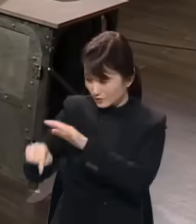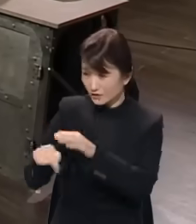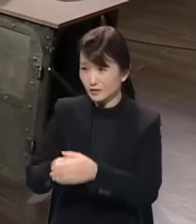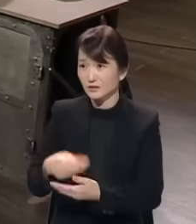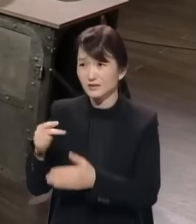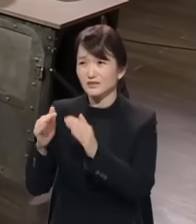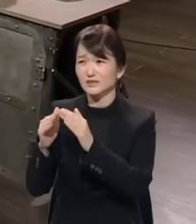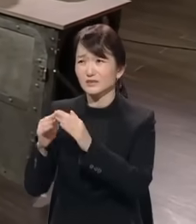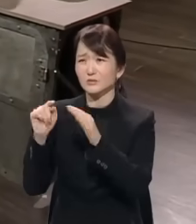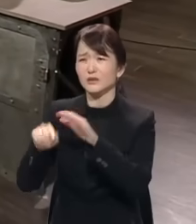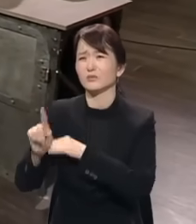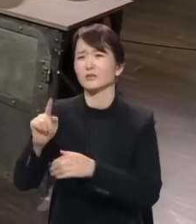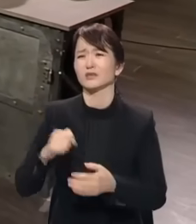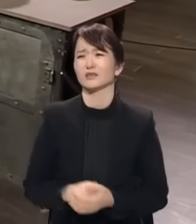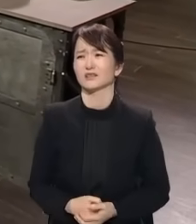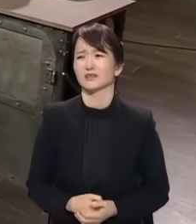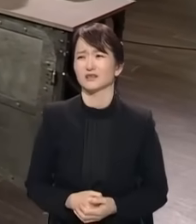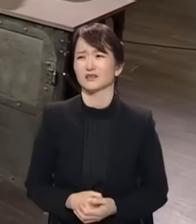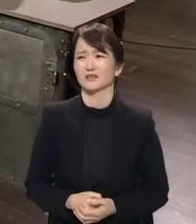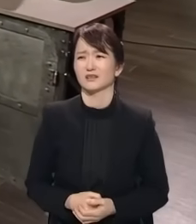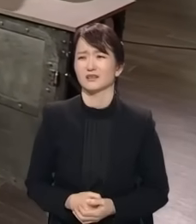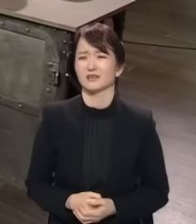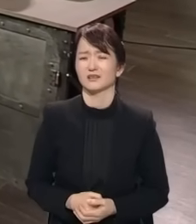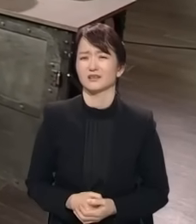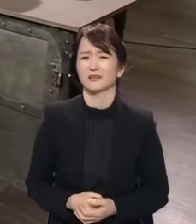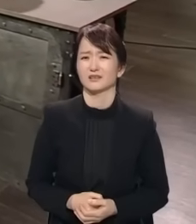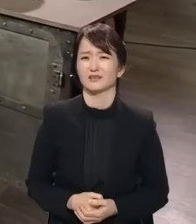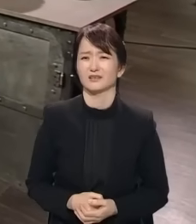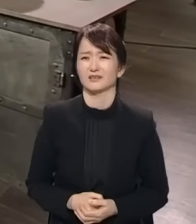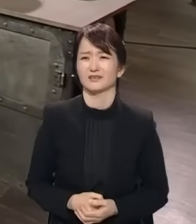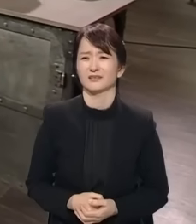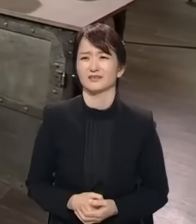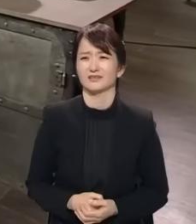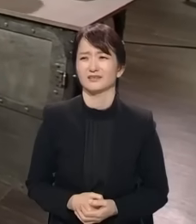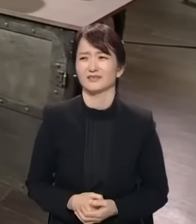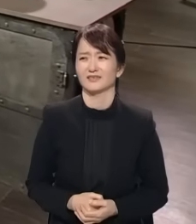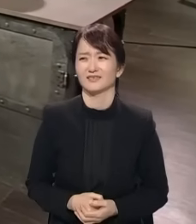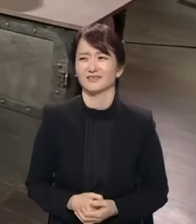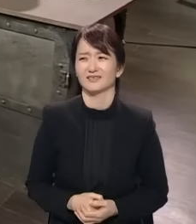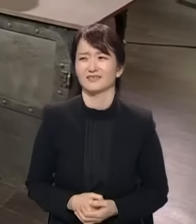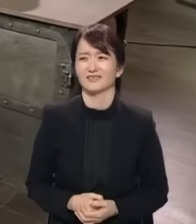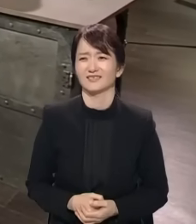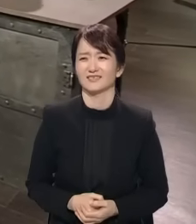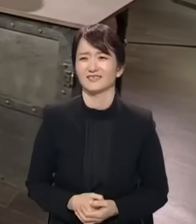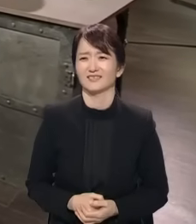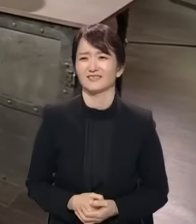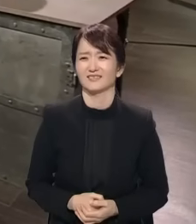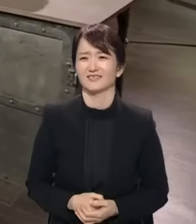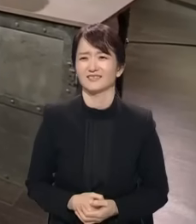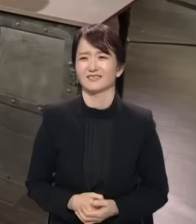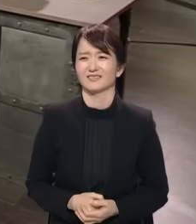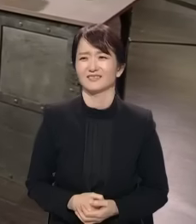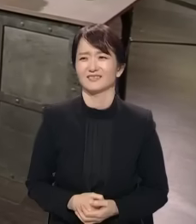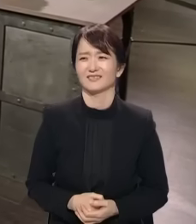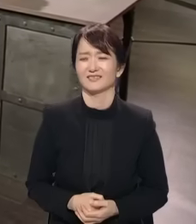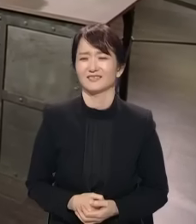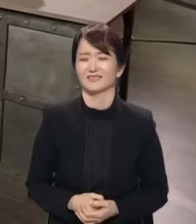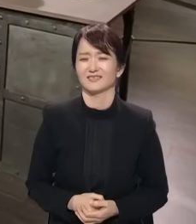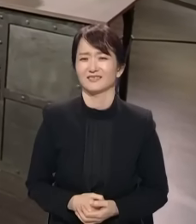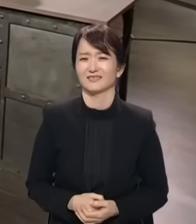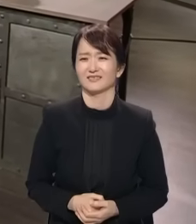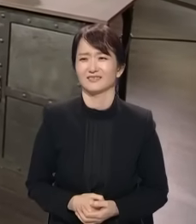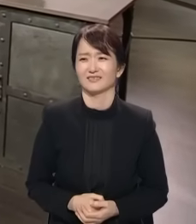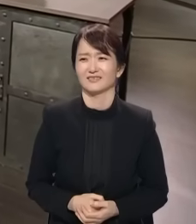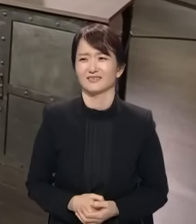남의 다른 집에 가서 뭘 나눠주게요. 아유 재밌어. 계속하세요. 아, 너무 재밌어. 뭐 많아도